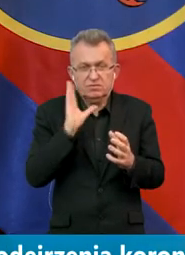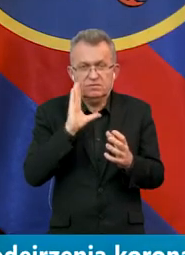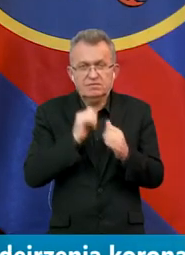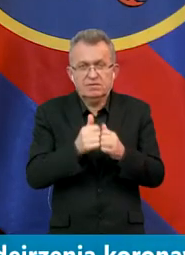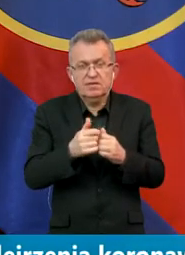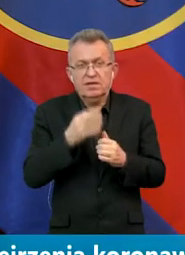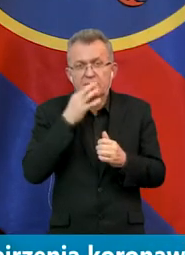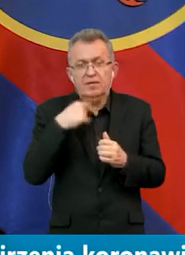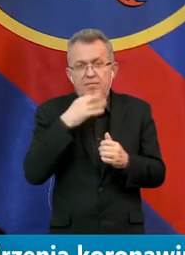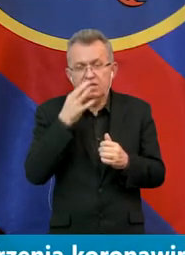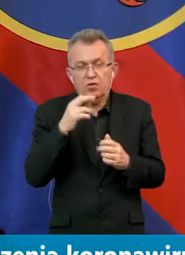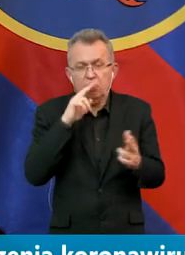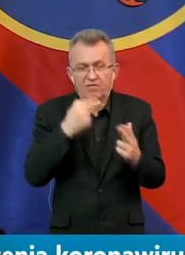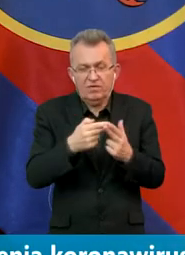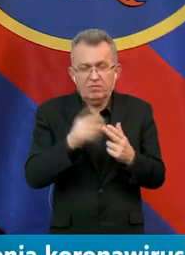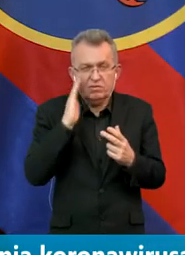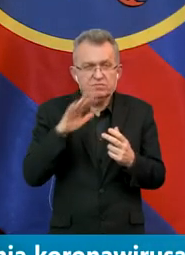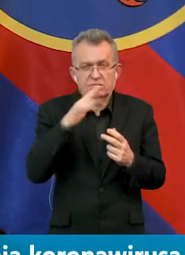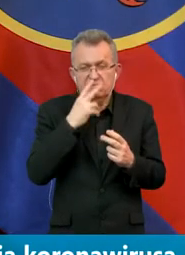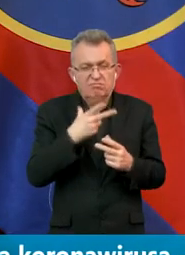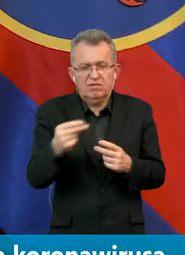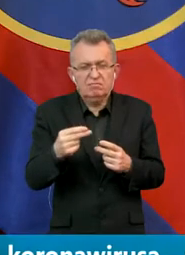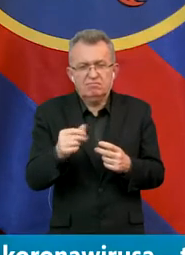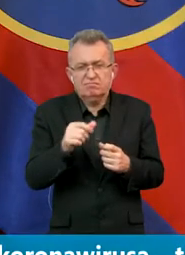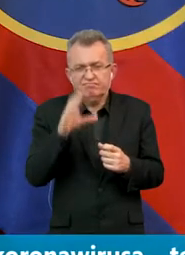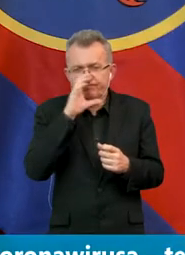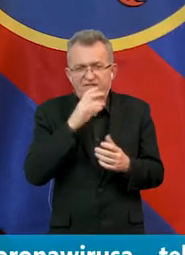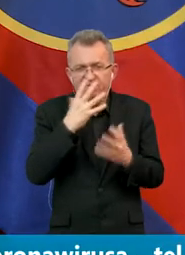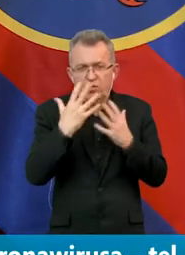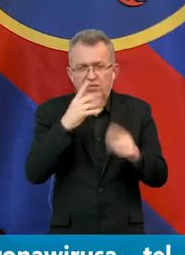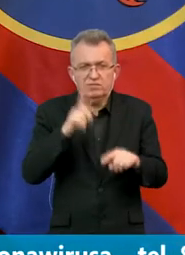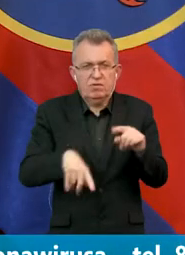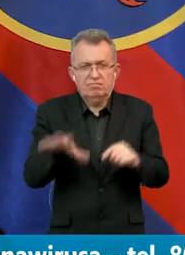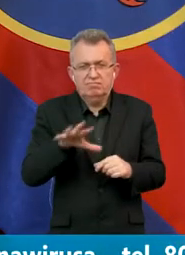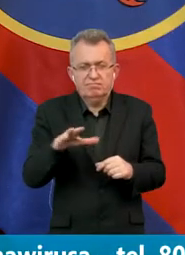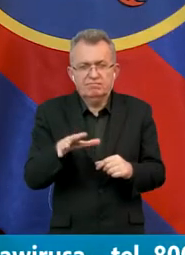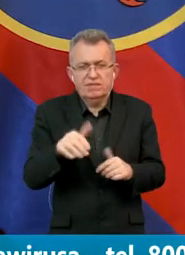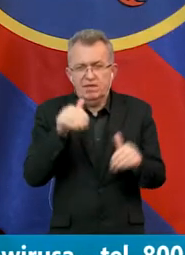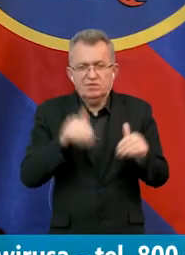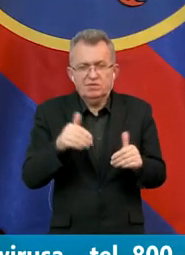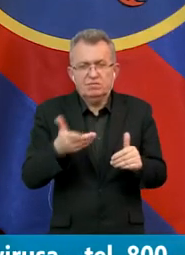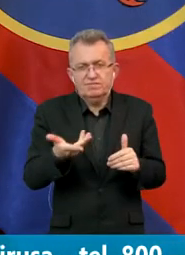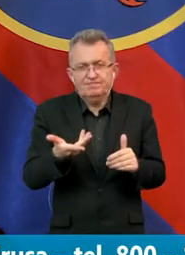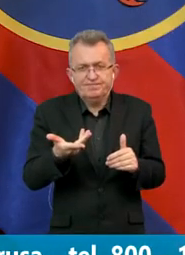to pytanie ja przynajmniej odpowiadam i wielu mieszkańców nie, że tak nie powinno być. Nie możemy oczekiwać od